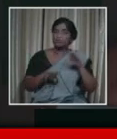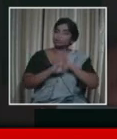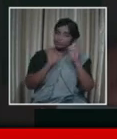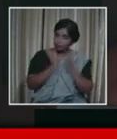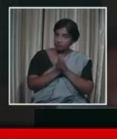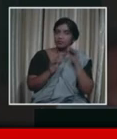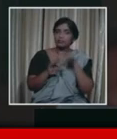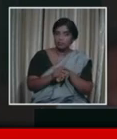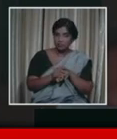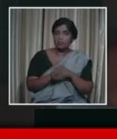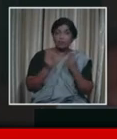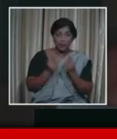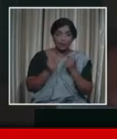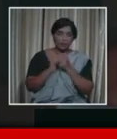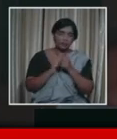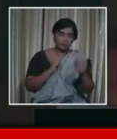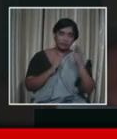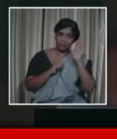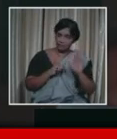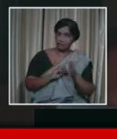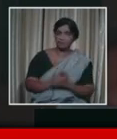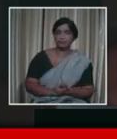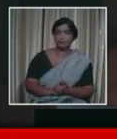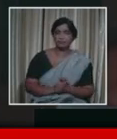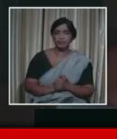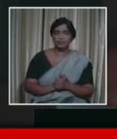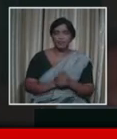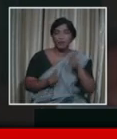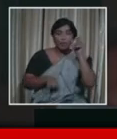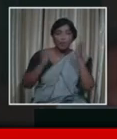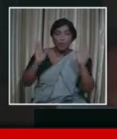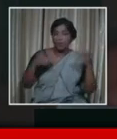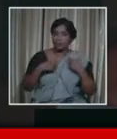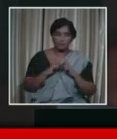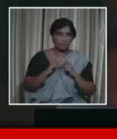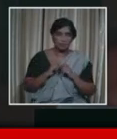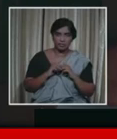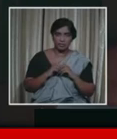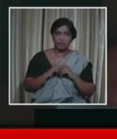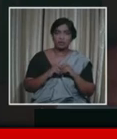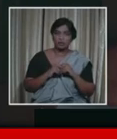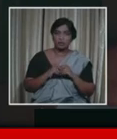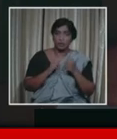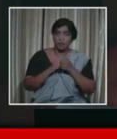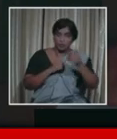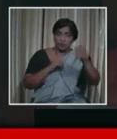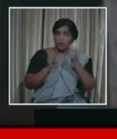තුල ඒක ඉක්මනට අපිට කරගෙන යන්න සිද්ධ වෙනවා. ඒ කවුරු හිටියද කියන එක අදාළ නැහැ. ඒ ඩෙට් ටික කපා ගන්න සිද්ධ